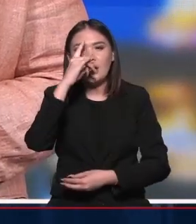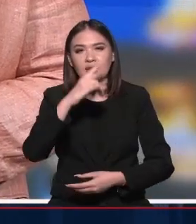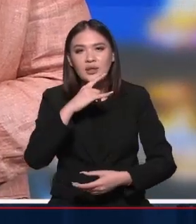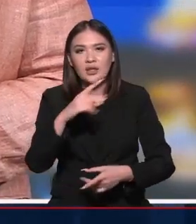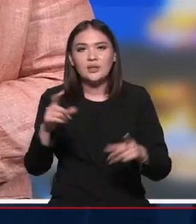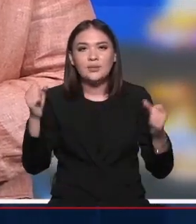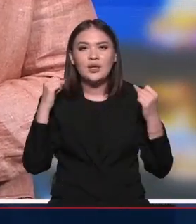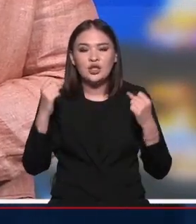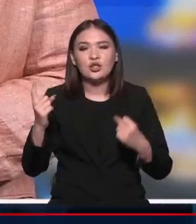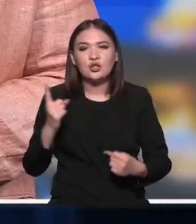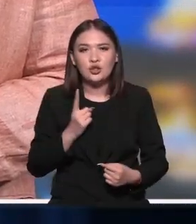спортсменам Мы ждём ваших репортажей